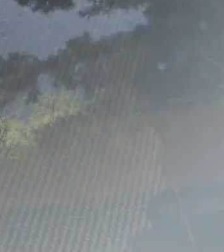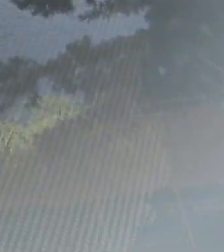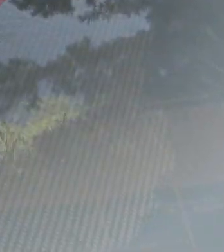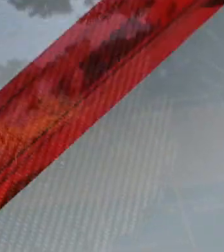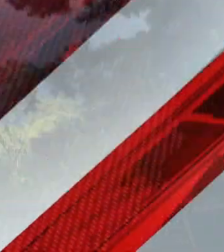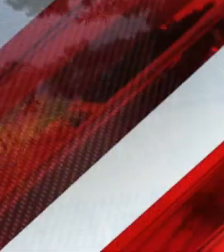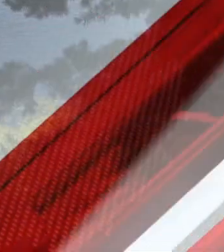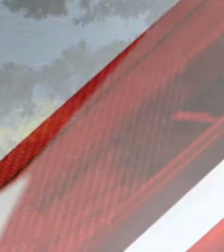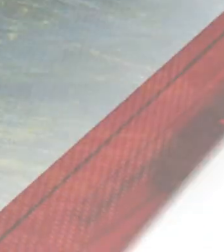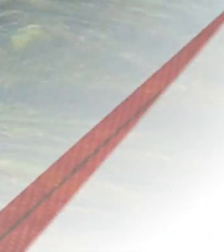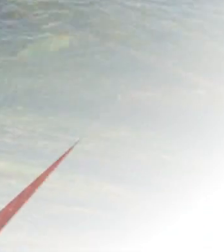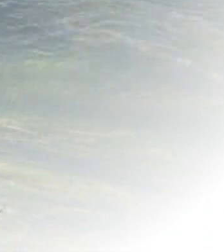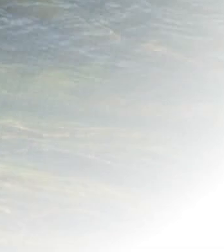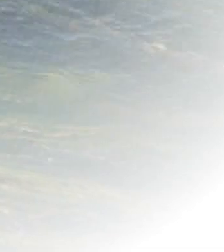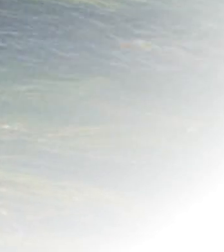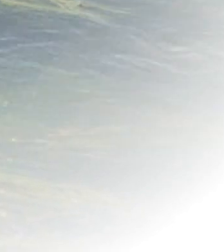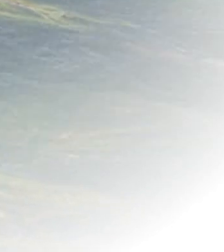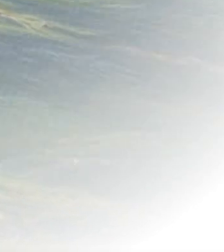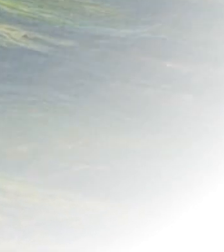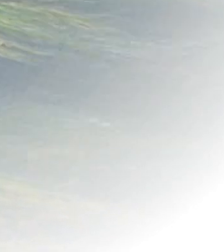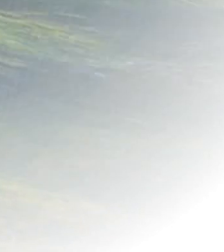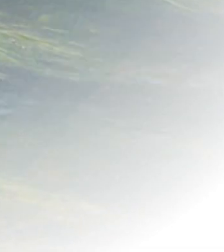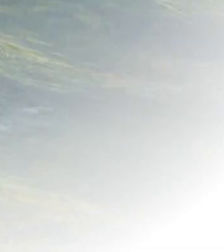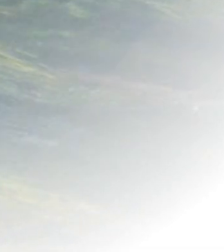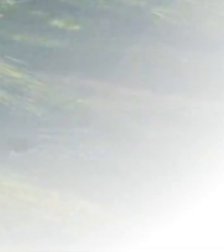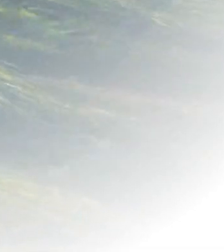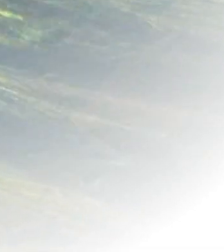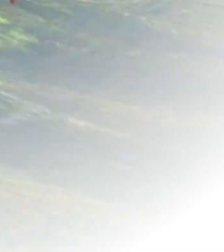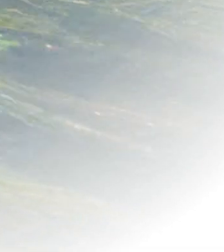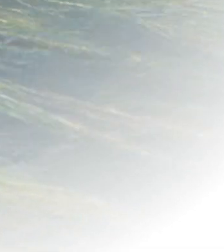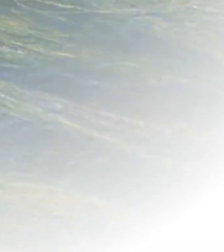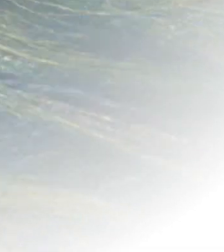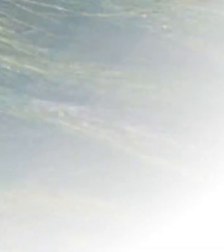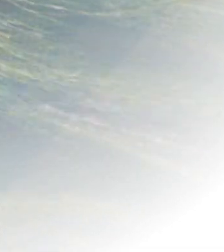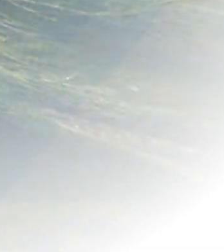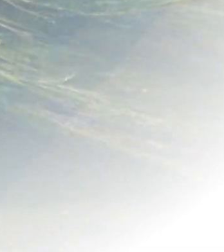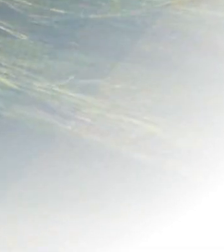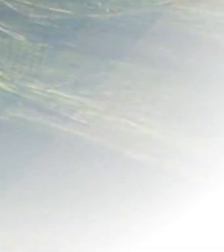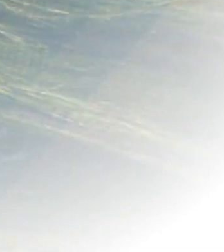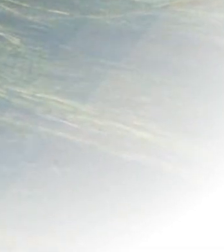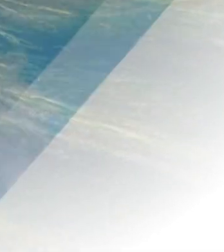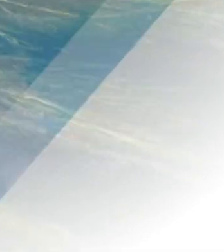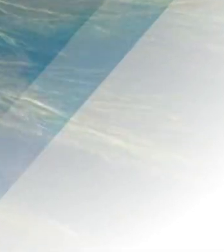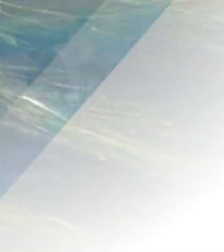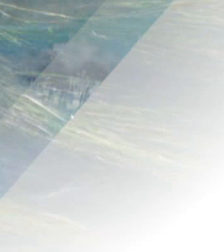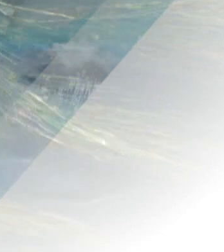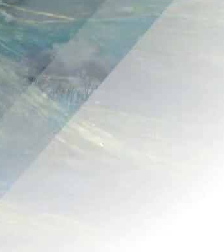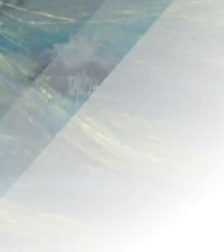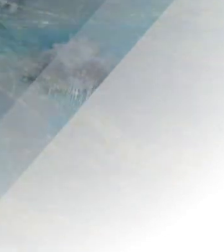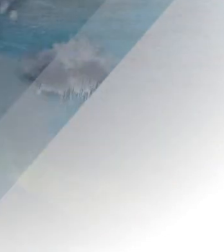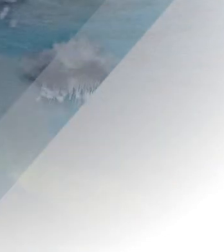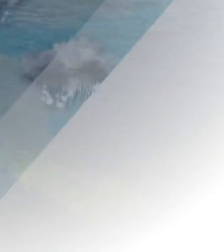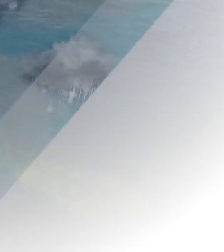на лешить в 1970 другому году в районных центрах на и холоднее 23 уровень я была у ошмянах